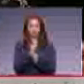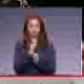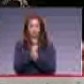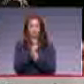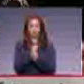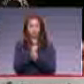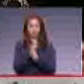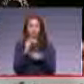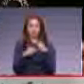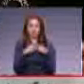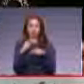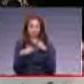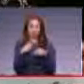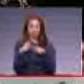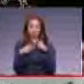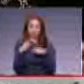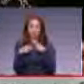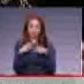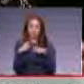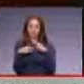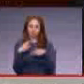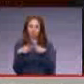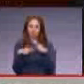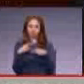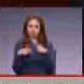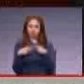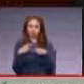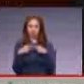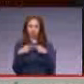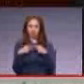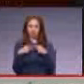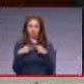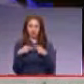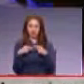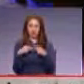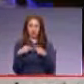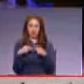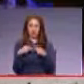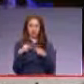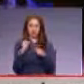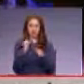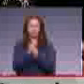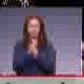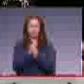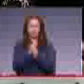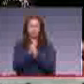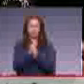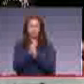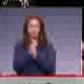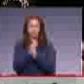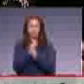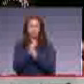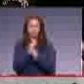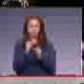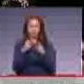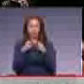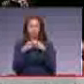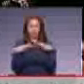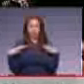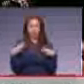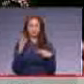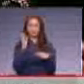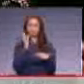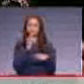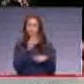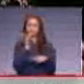بشتغل. انا بيبقى يعني الدور اللي تعبك قوي نفسيا، بتبقى حالتي بتبقى حالتي